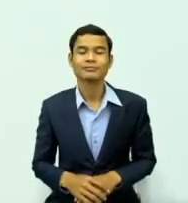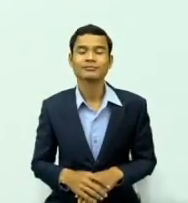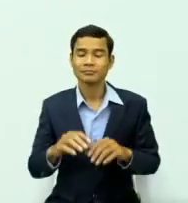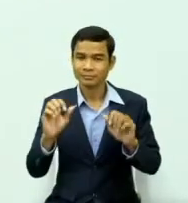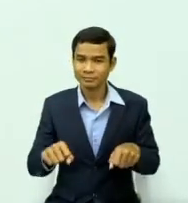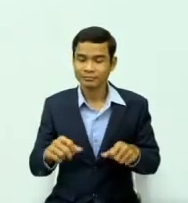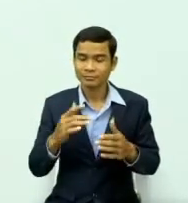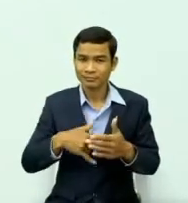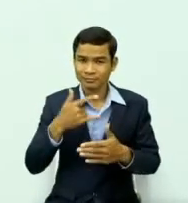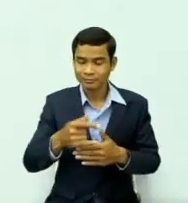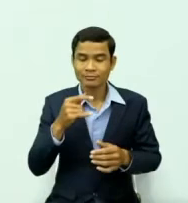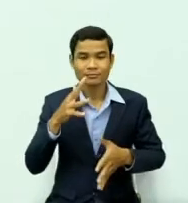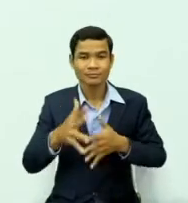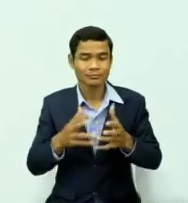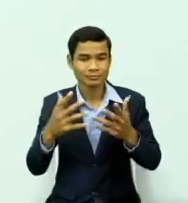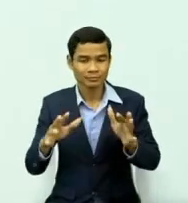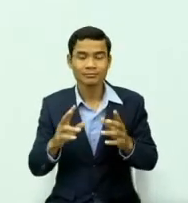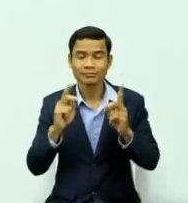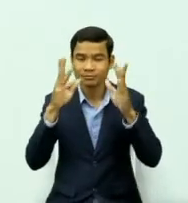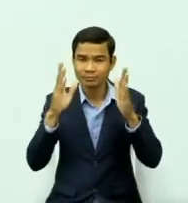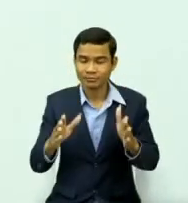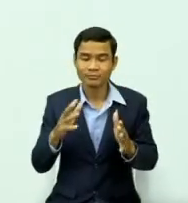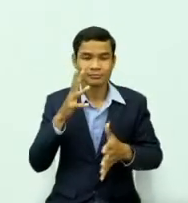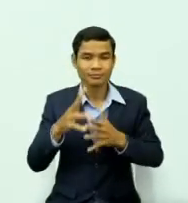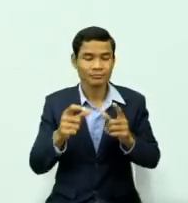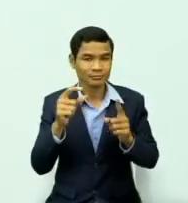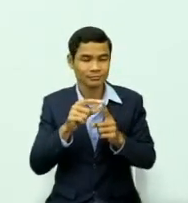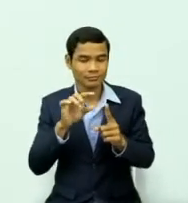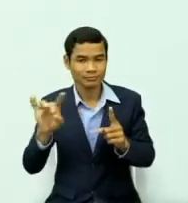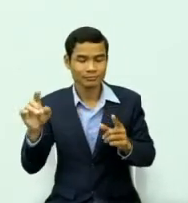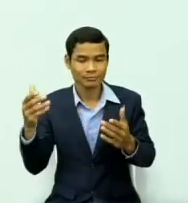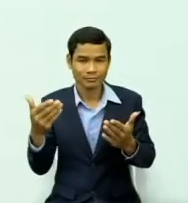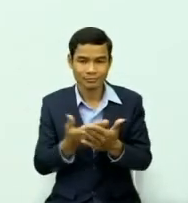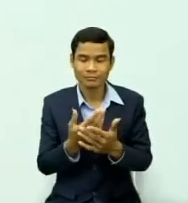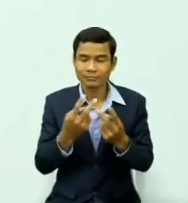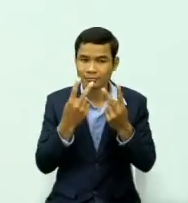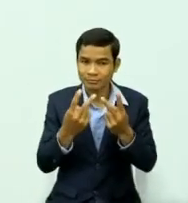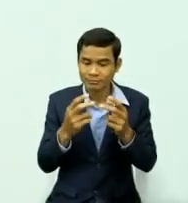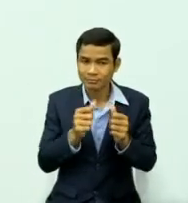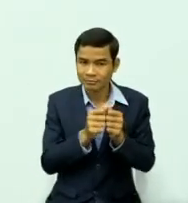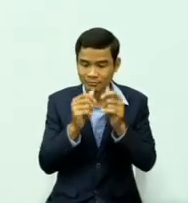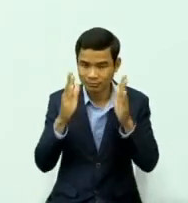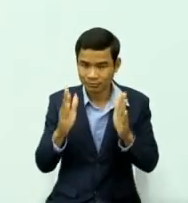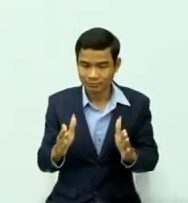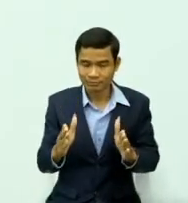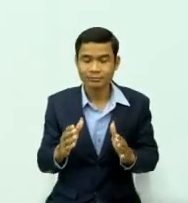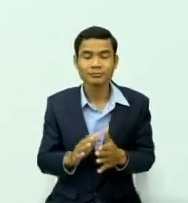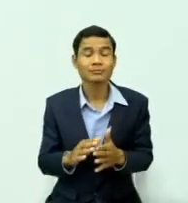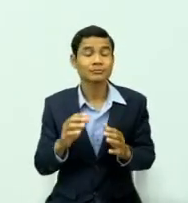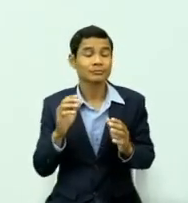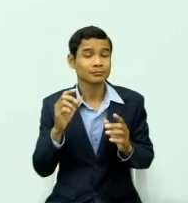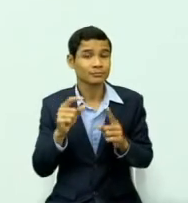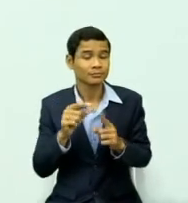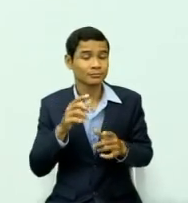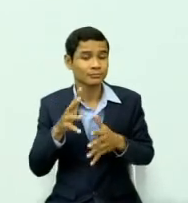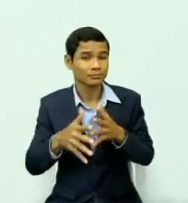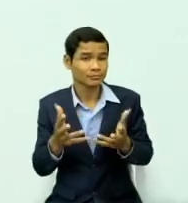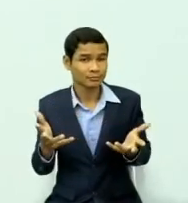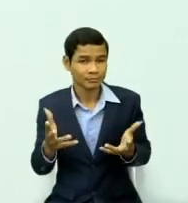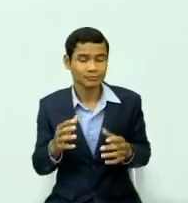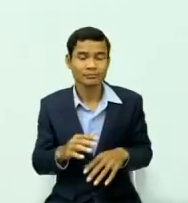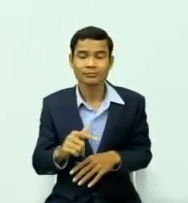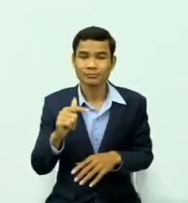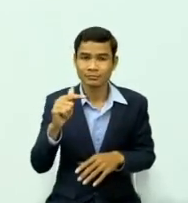chà bắt đầu bị con ăn hói này cứ đừng ăn chiên đi sao chỉ thơm mấy đồng bay dương tự tiếng toàn chùm mùi khả chà chiên đi kì dương ăn thá